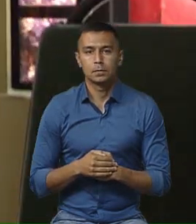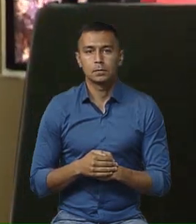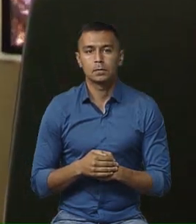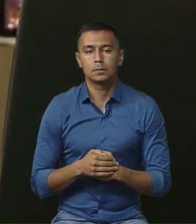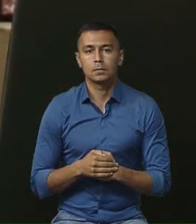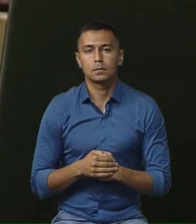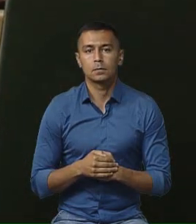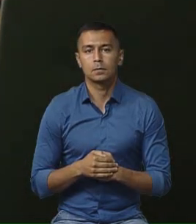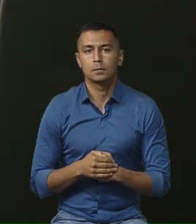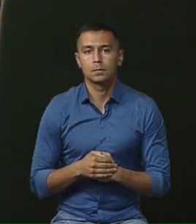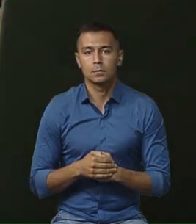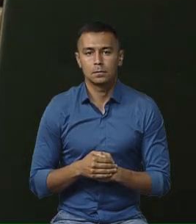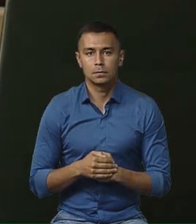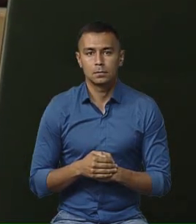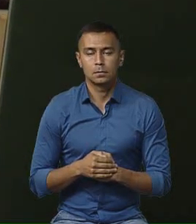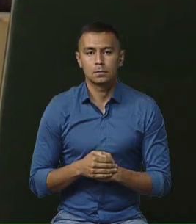на Суспільному. Хмельницький.